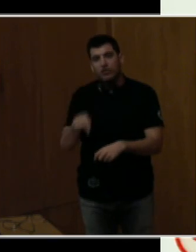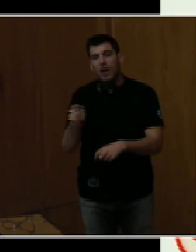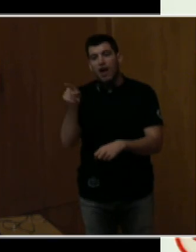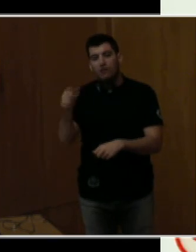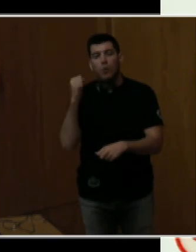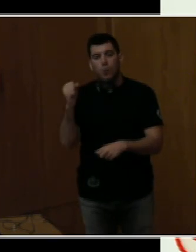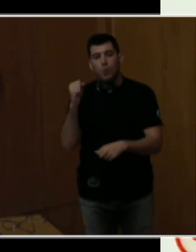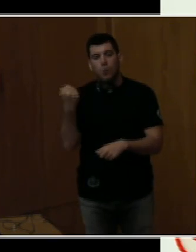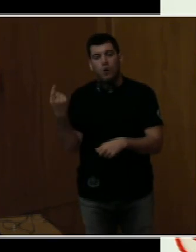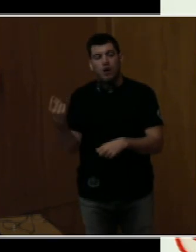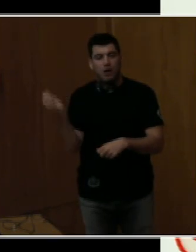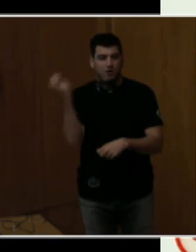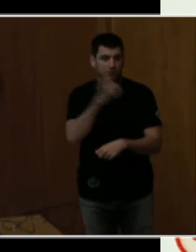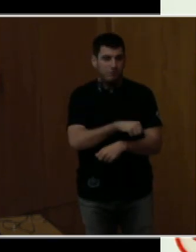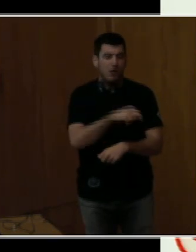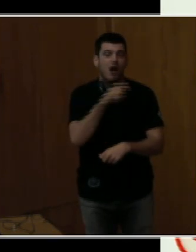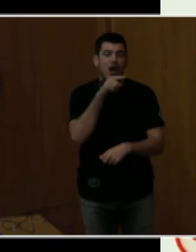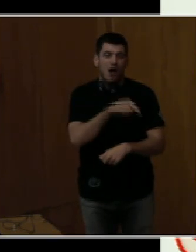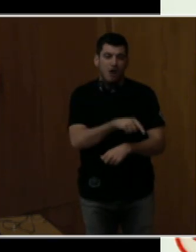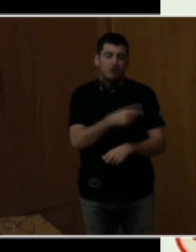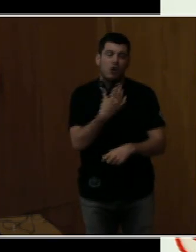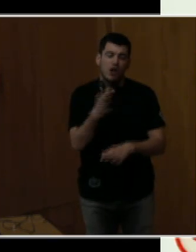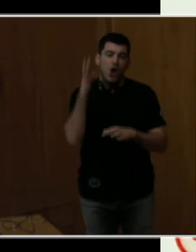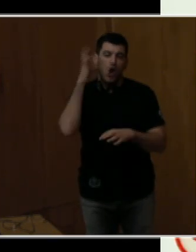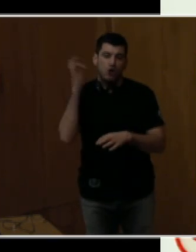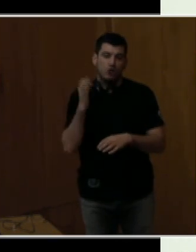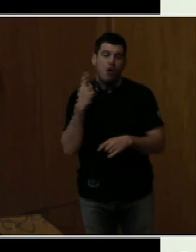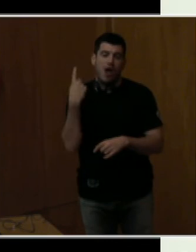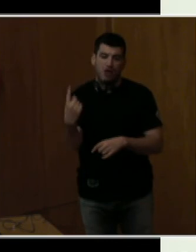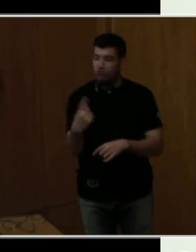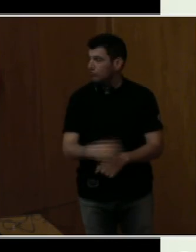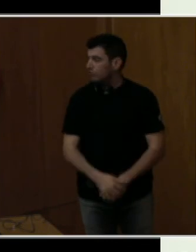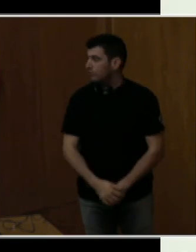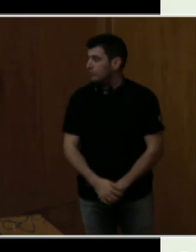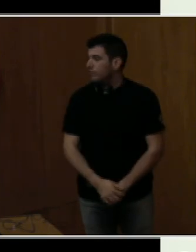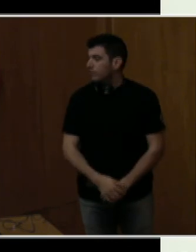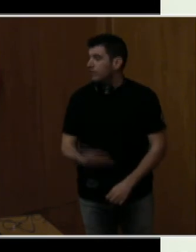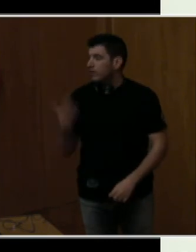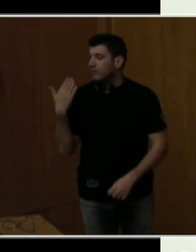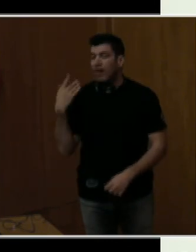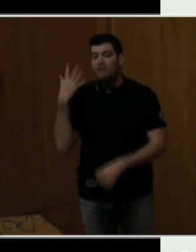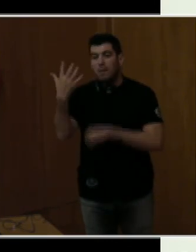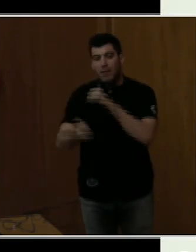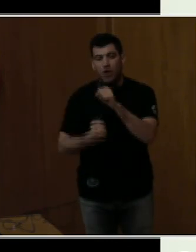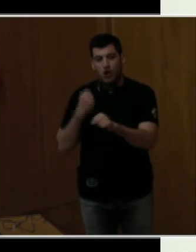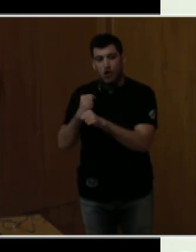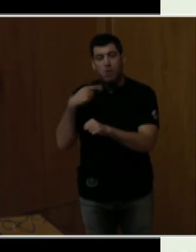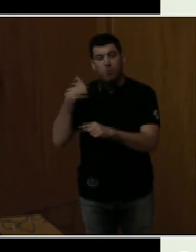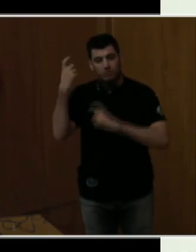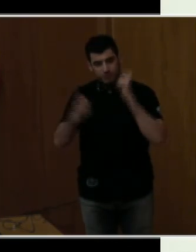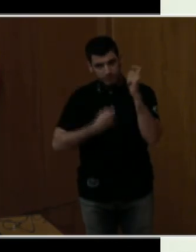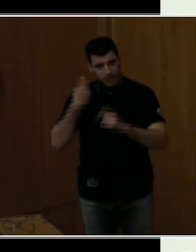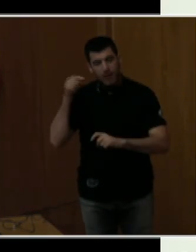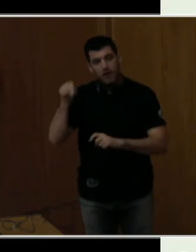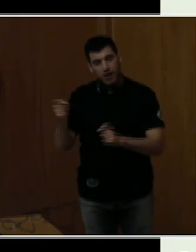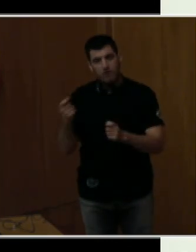έχουμε αποθήκευση λοιπόν ενός λογικού άσου, όπως λέμε. Αυτό το οποίο έχουμε κάνει τα τελευταία 5 χρόνια μετά την πρώτη φορά που σκεφτήκαμε να ασχοληθούμε με αυτό το